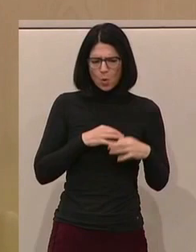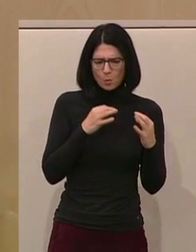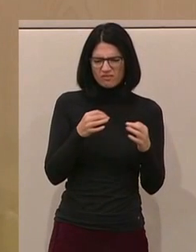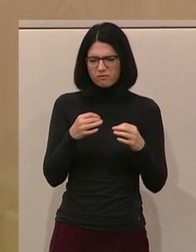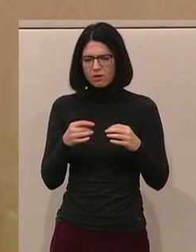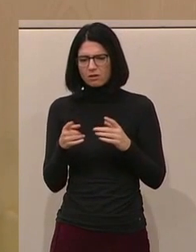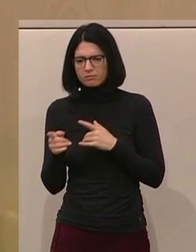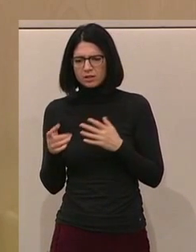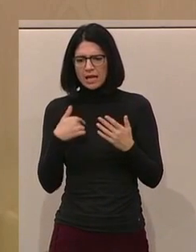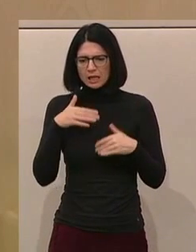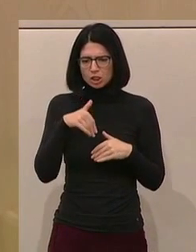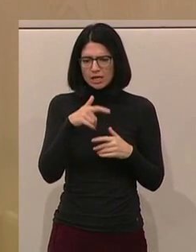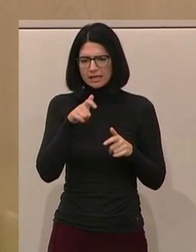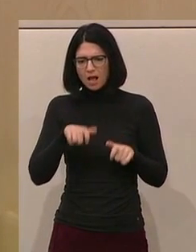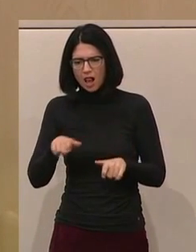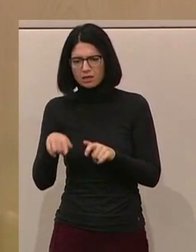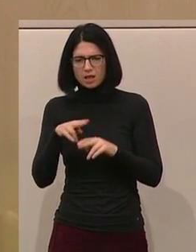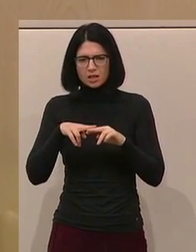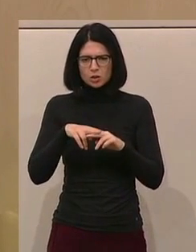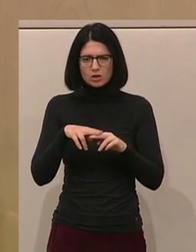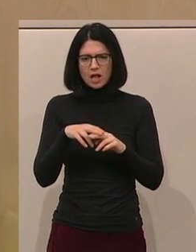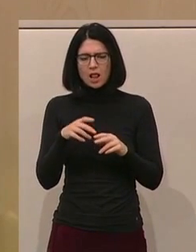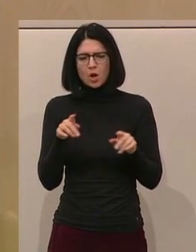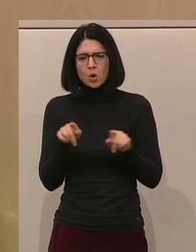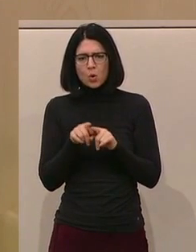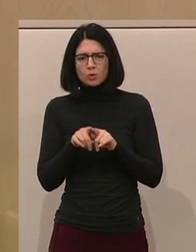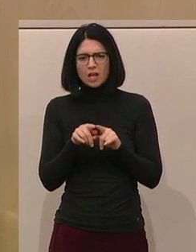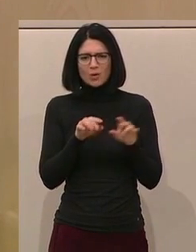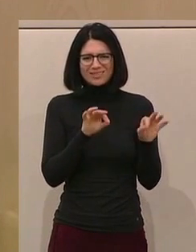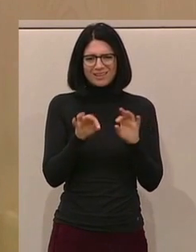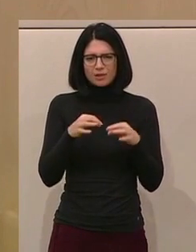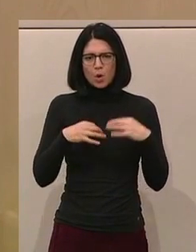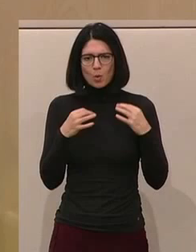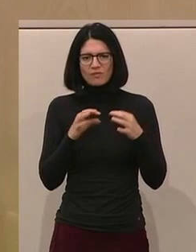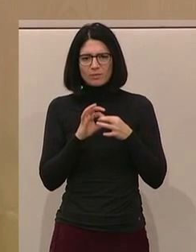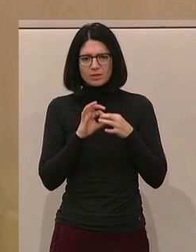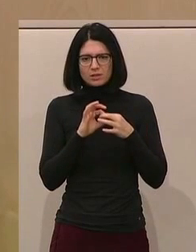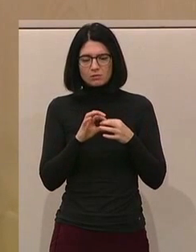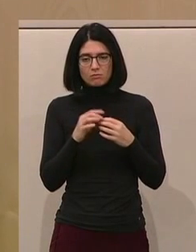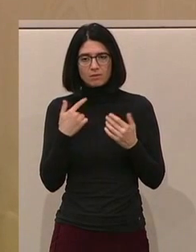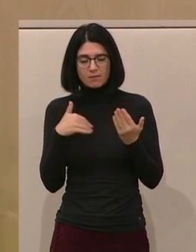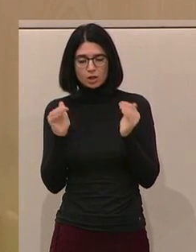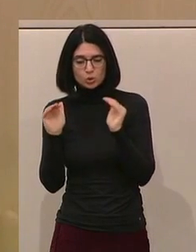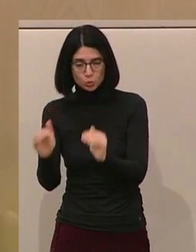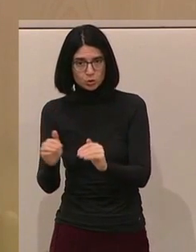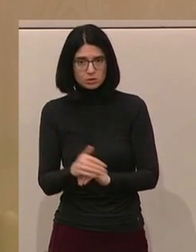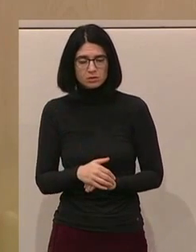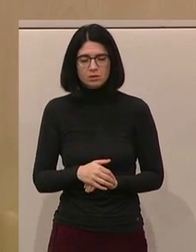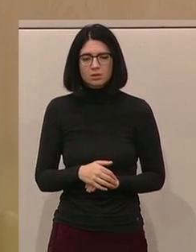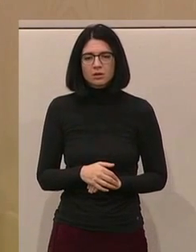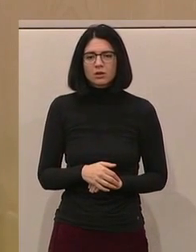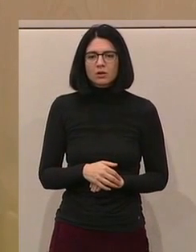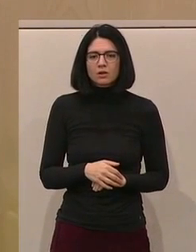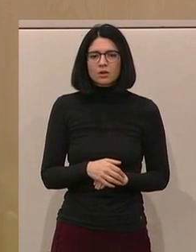umzugehen, also Geschlecht, Alter, Nationalität und der Täter-Opfer-Beziehung, finde ich bemerkenswert und das entspricht auch